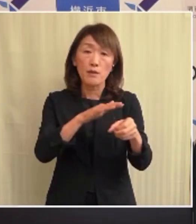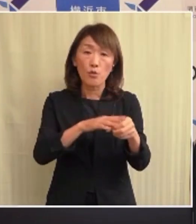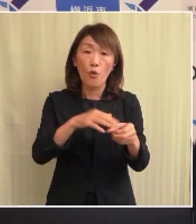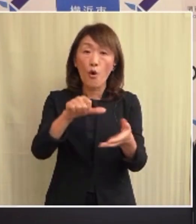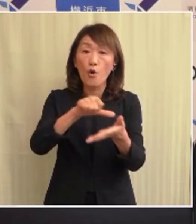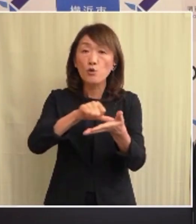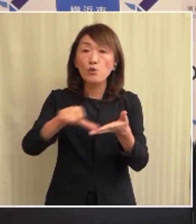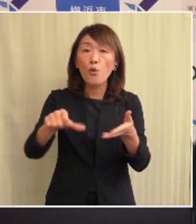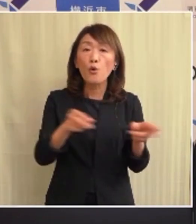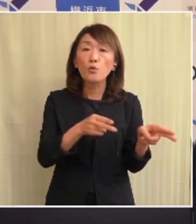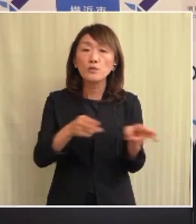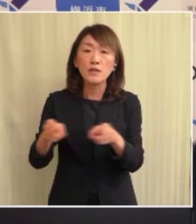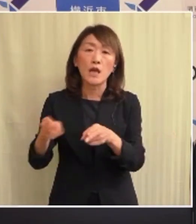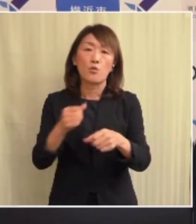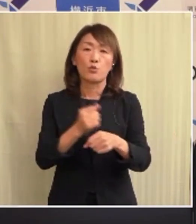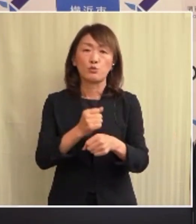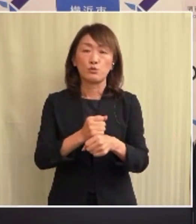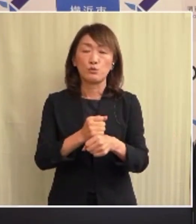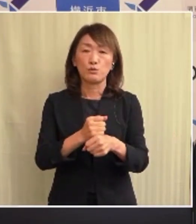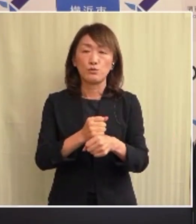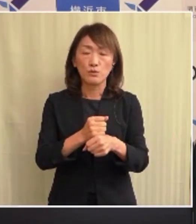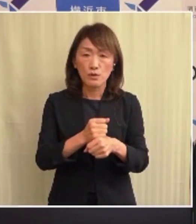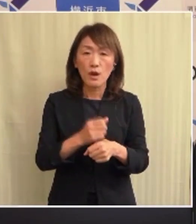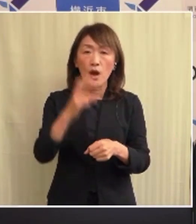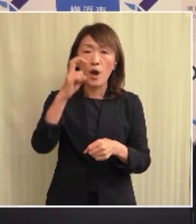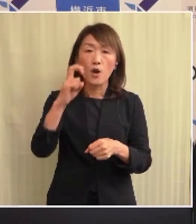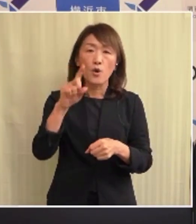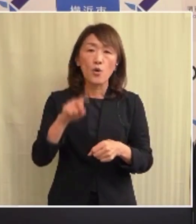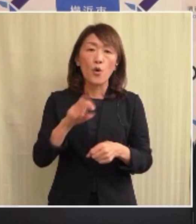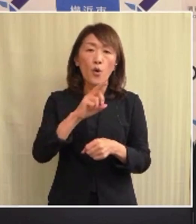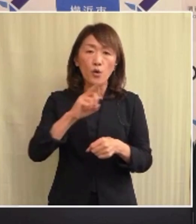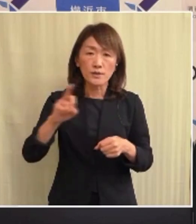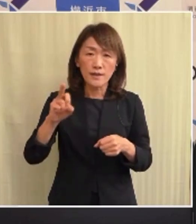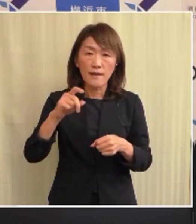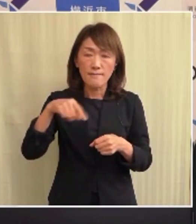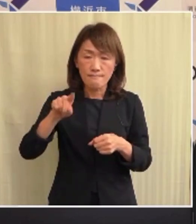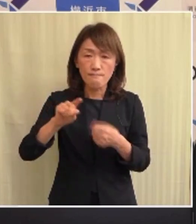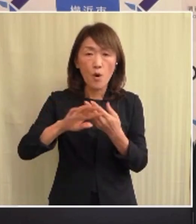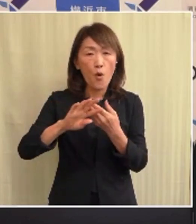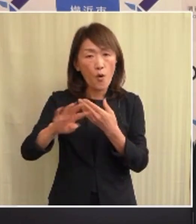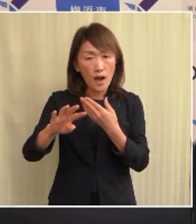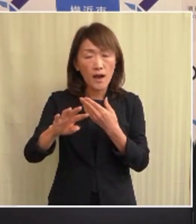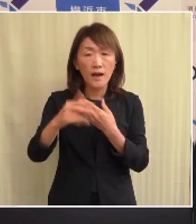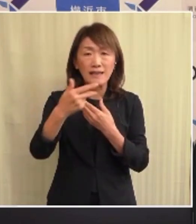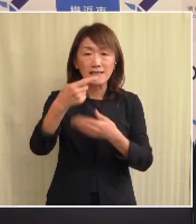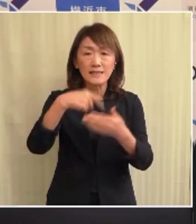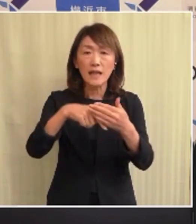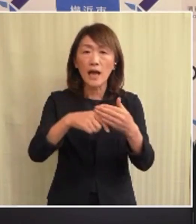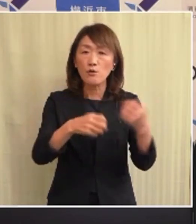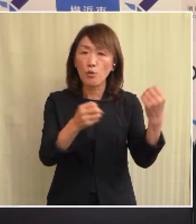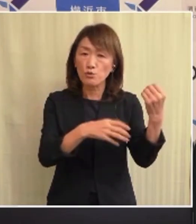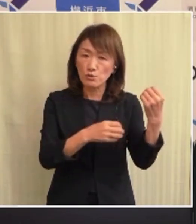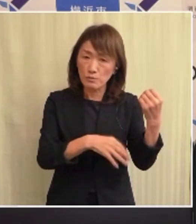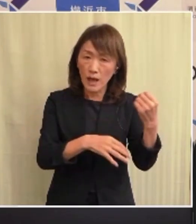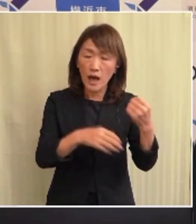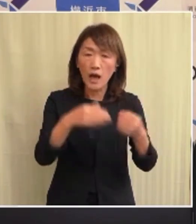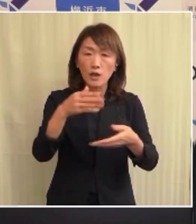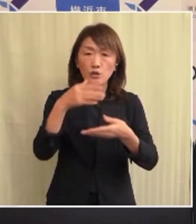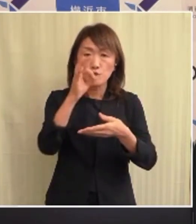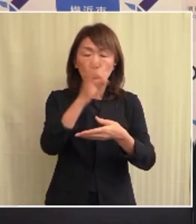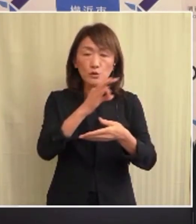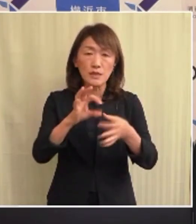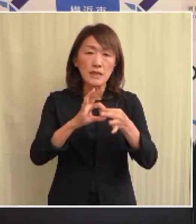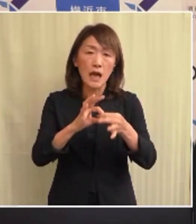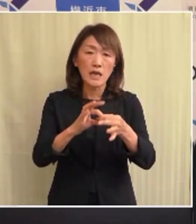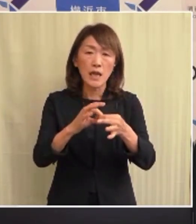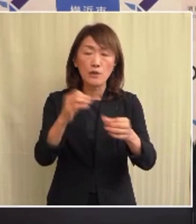りまして、ローゼンさんはじめですね、市内スーパー等の食品関連事業者に働きかけ